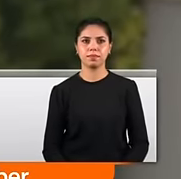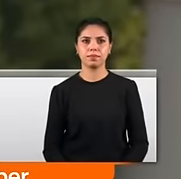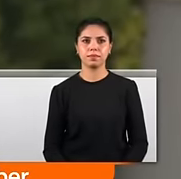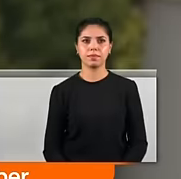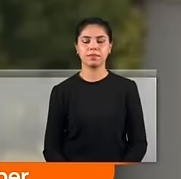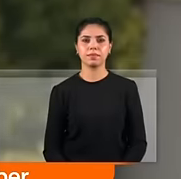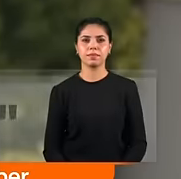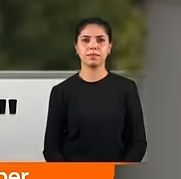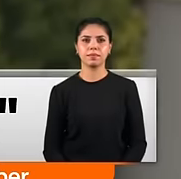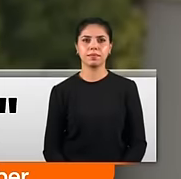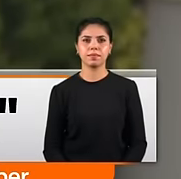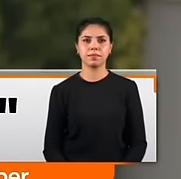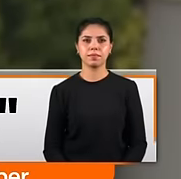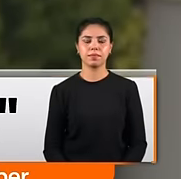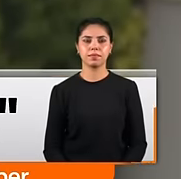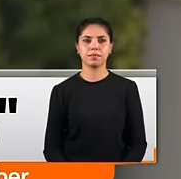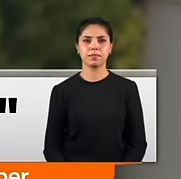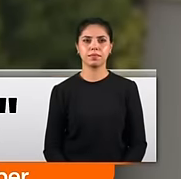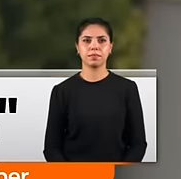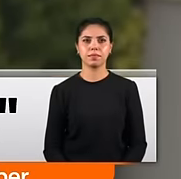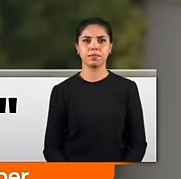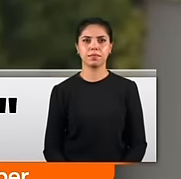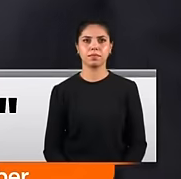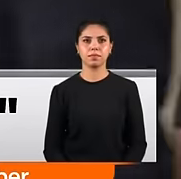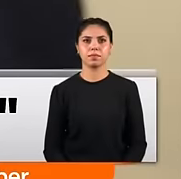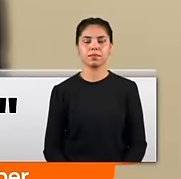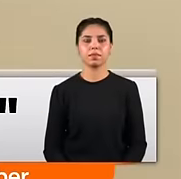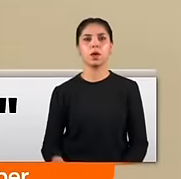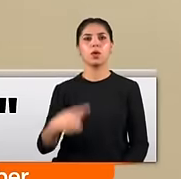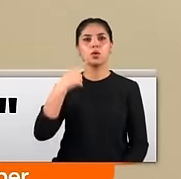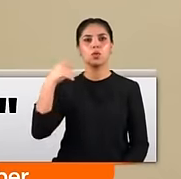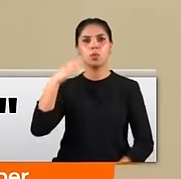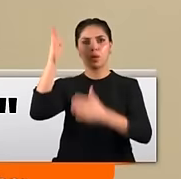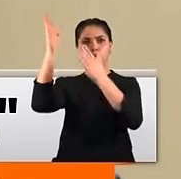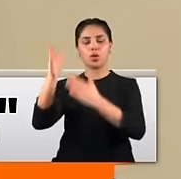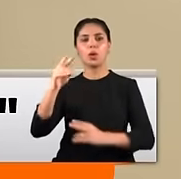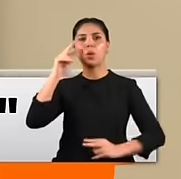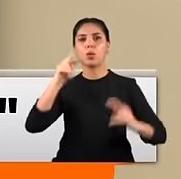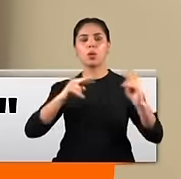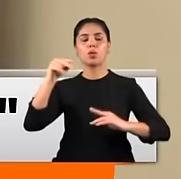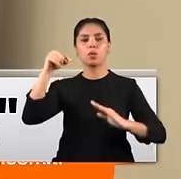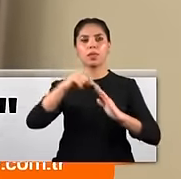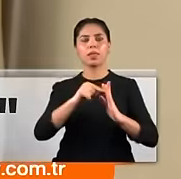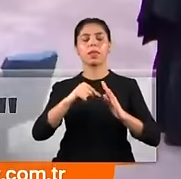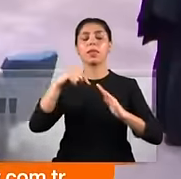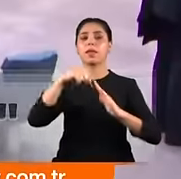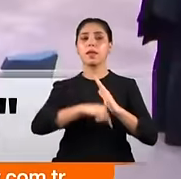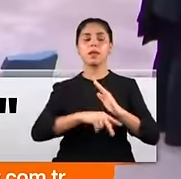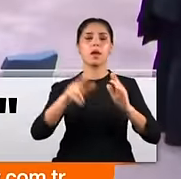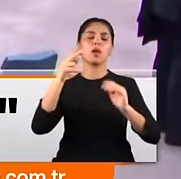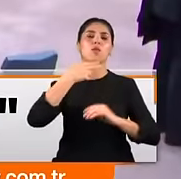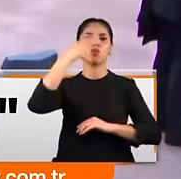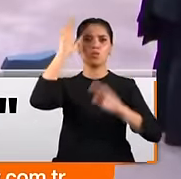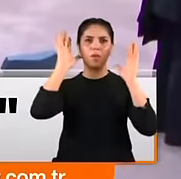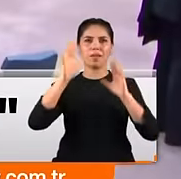tüm dünyanın İsrail'e nasıl baktığını görmemiz lazım. Erdoğan görüşmenin perde arkasını Cuma çıkışı anlattı. Türkiye'nin